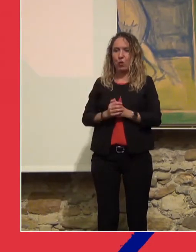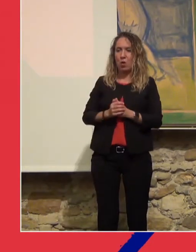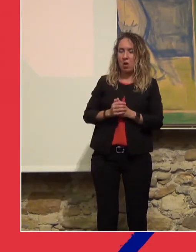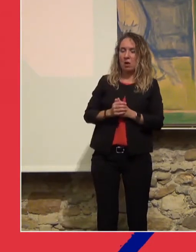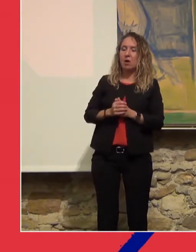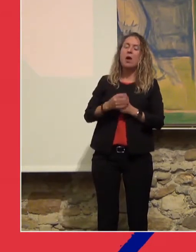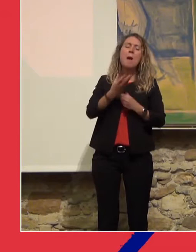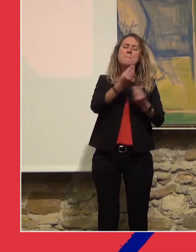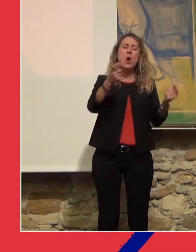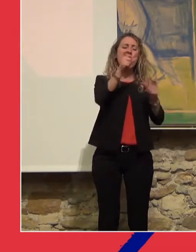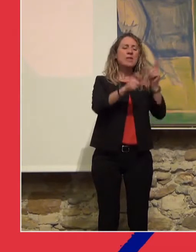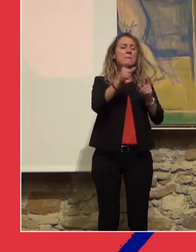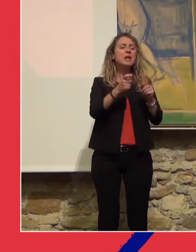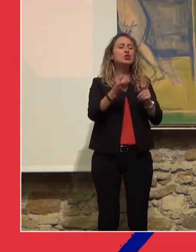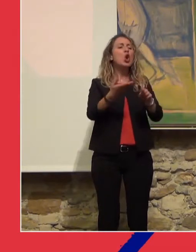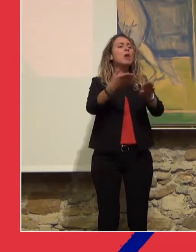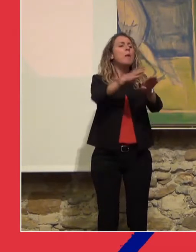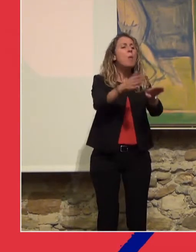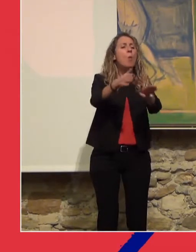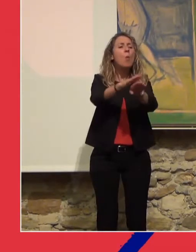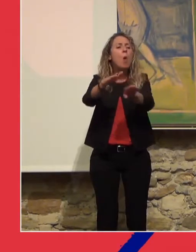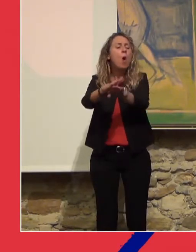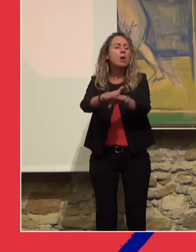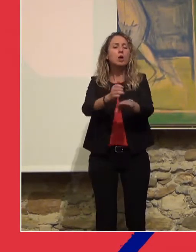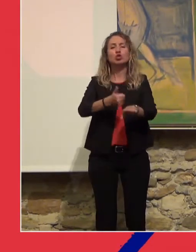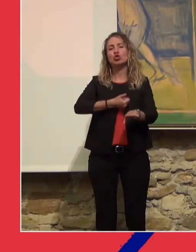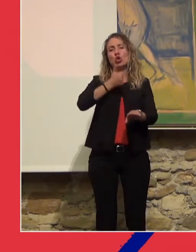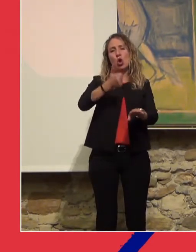senza alcun sostegno spirituale».